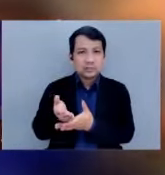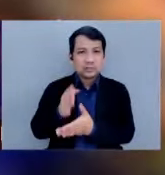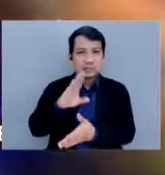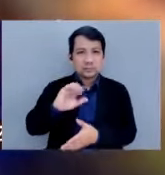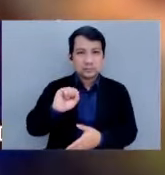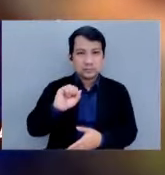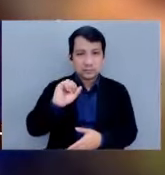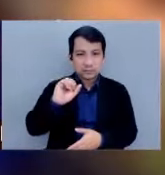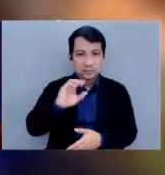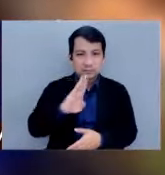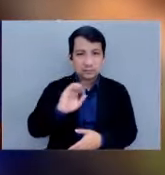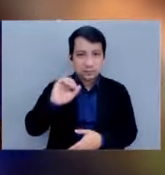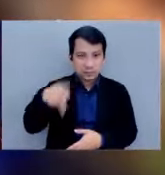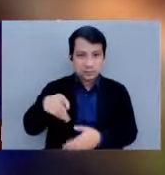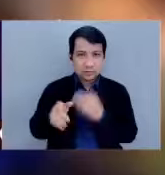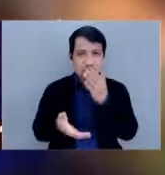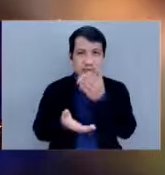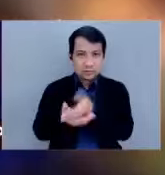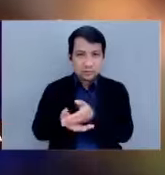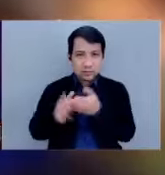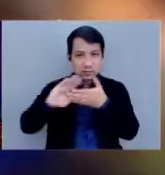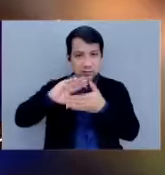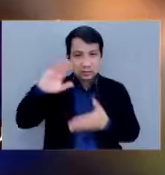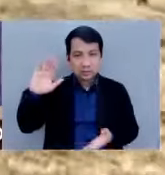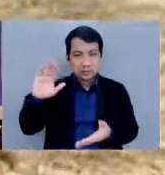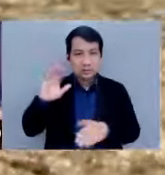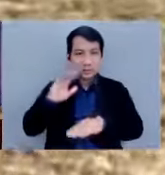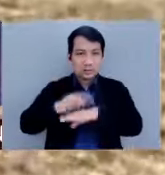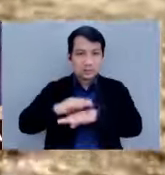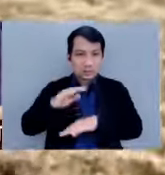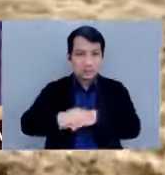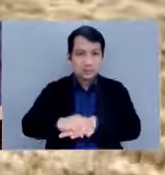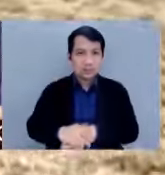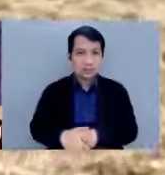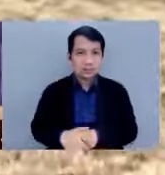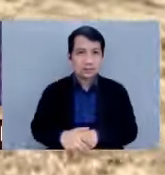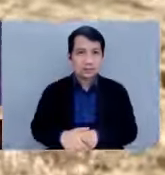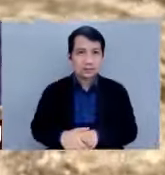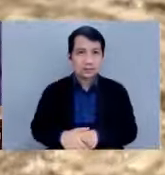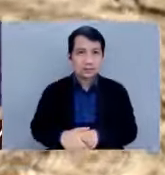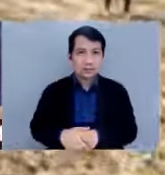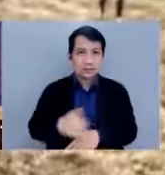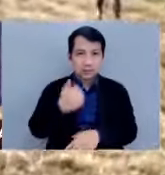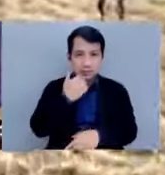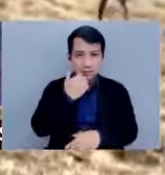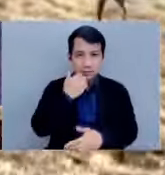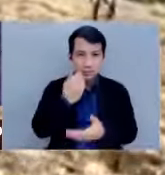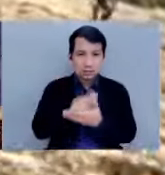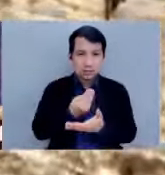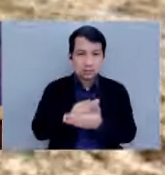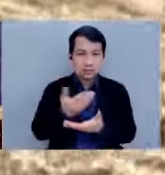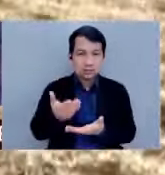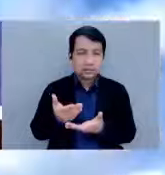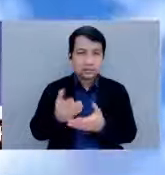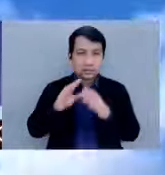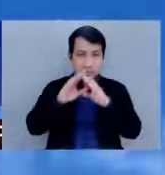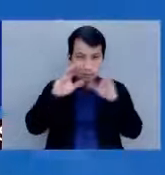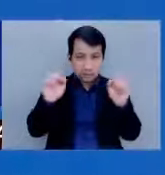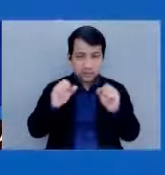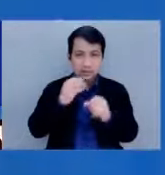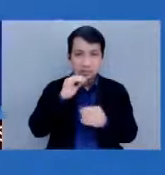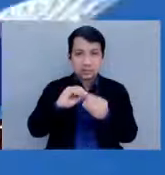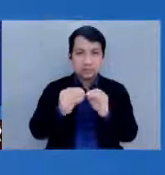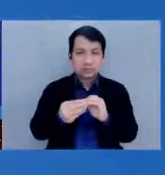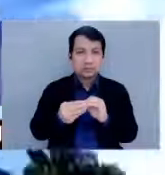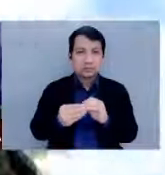Pilipinas. Pinuntahan nila ang vlogger at binalaan siya. Labag ang ginawa niyang perang saranggola sa Presidential Decree No.